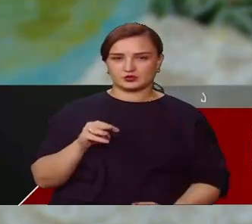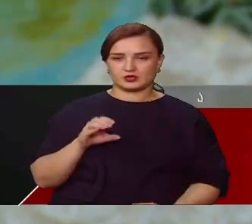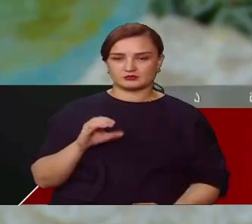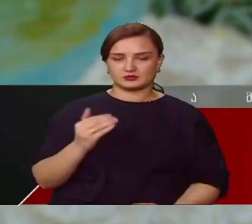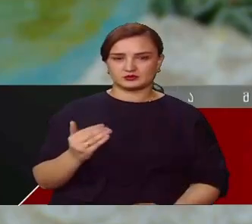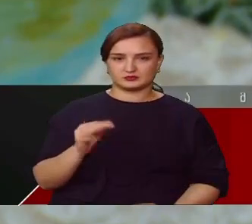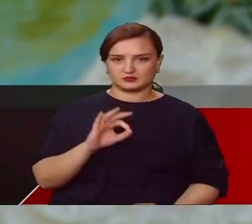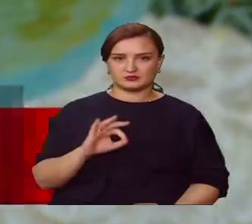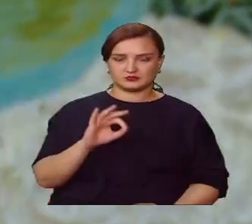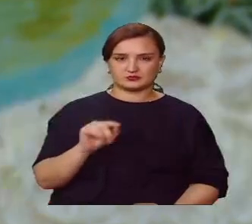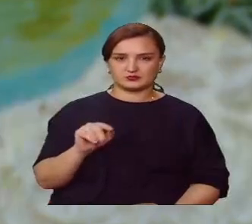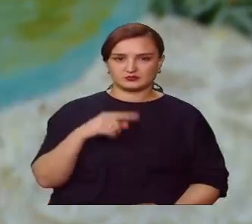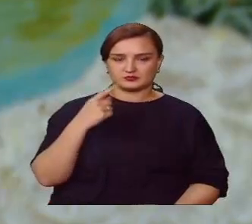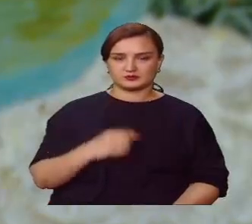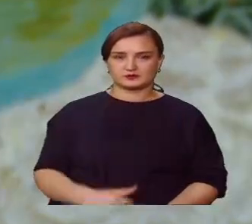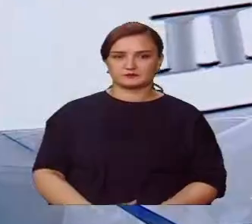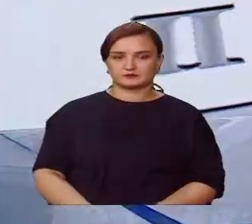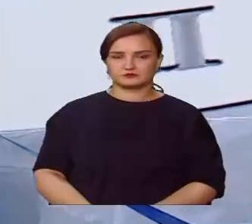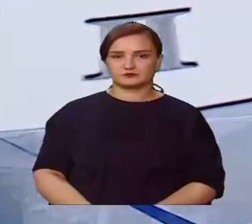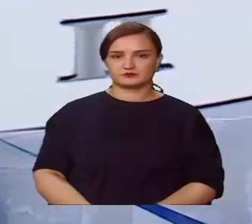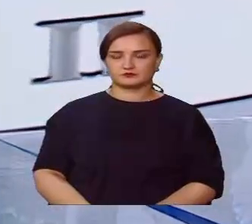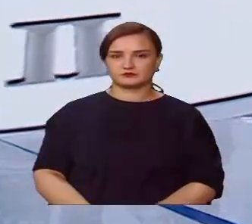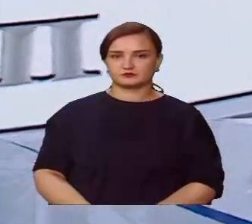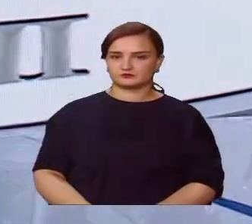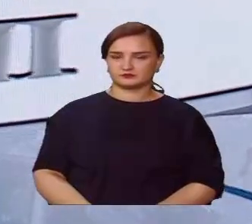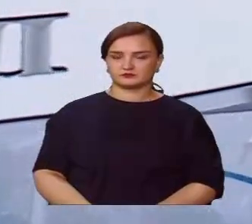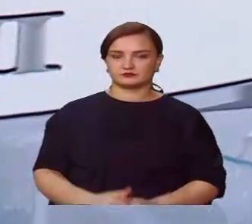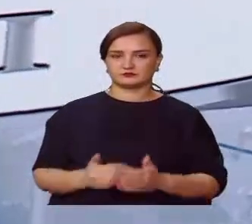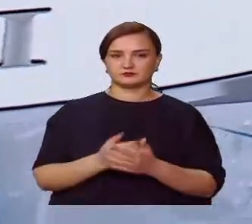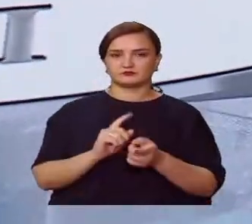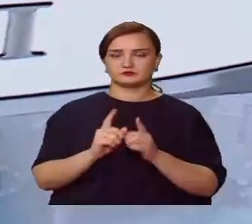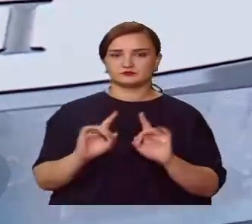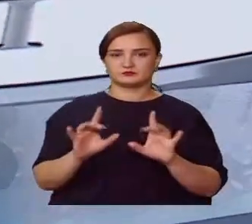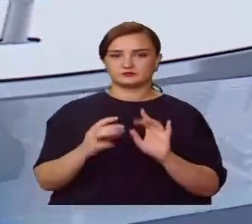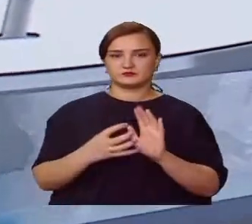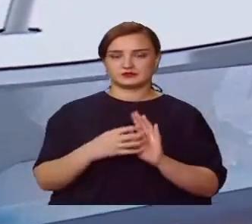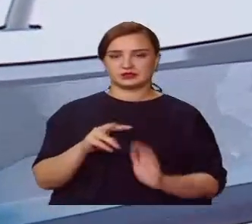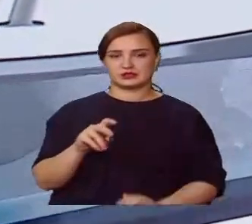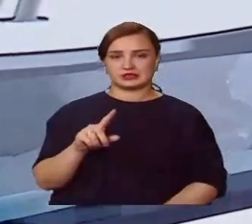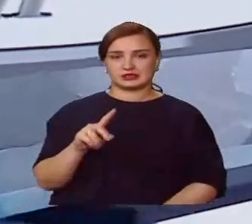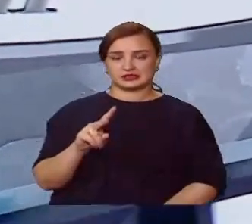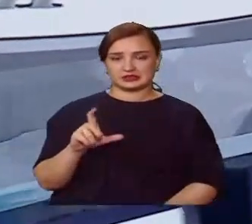მიმართ გამოიჩინეს და იჩენენ. ახალი ამბები სურდა თარგმანს ლეკე ჯაფუშვილი უძღვებოდა მომბე 18 საათზე.